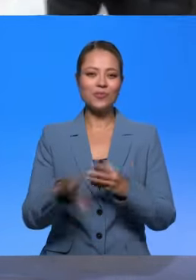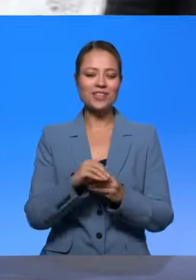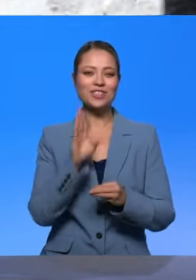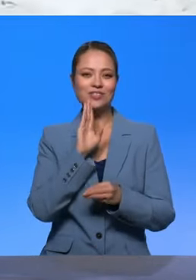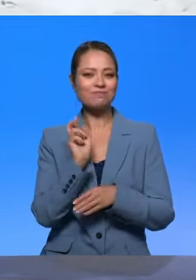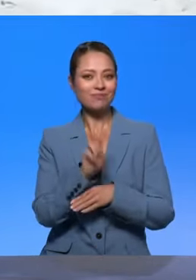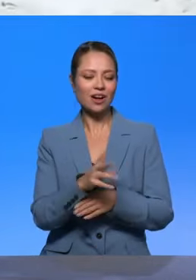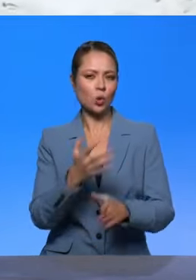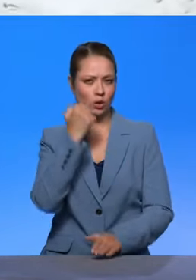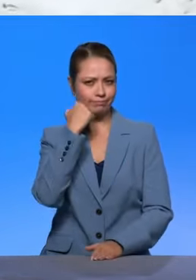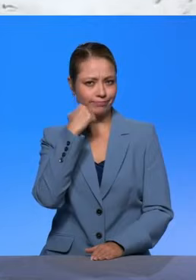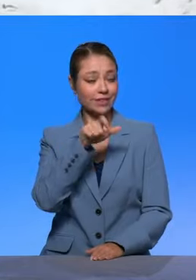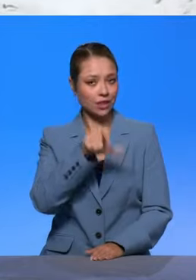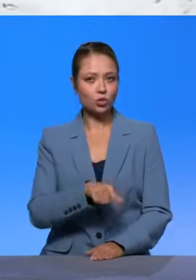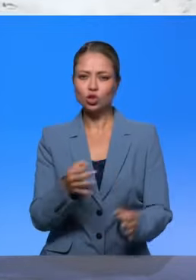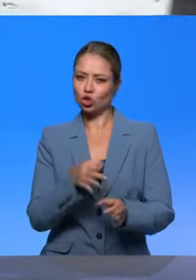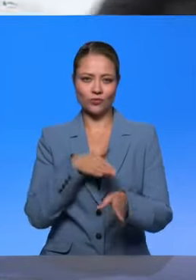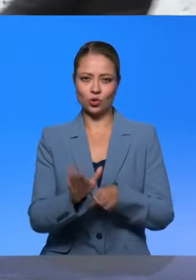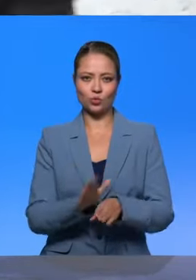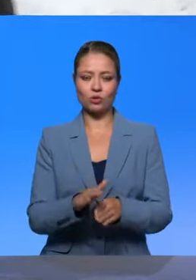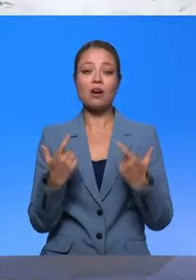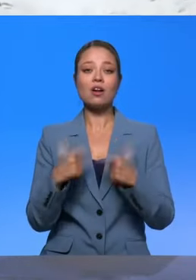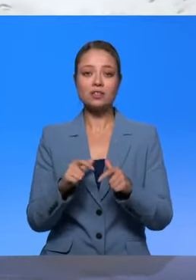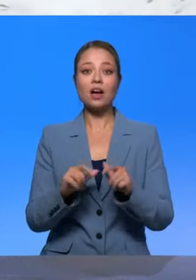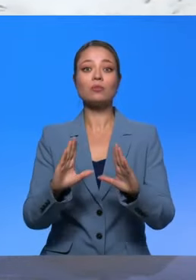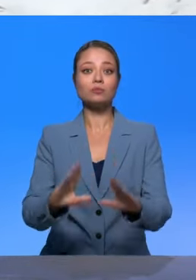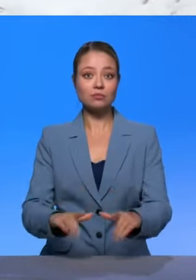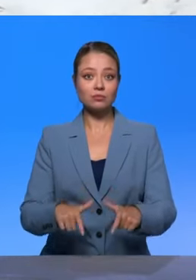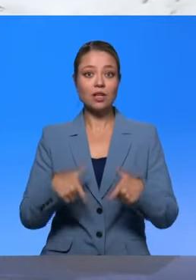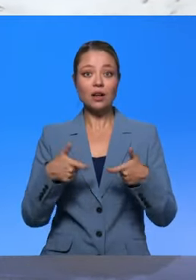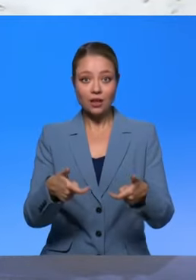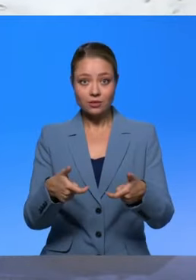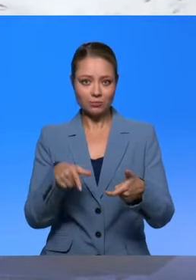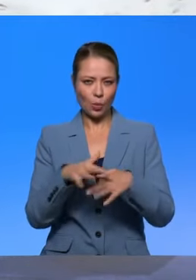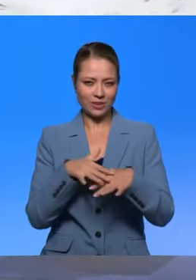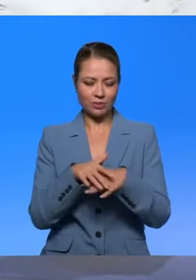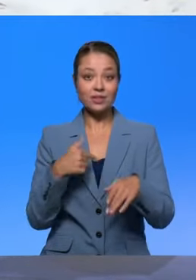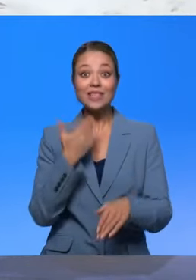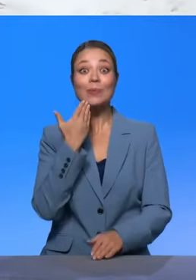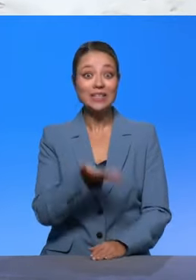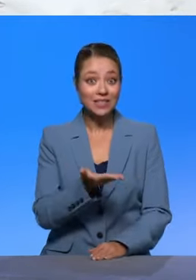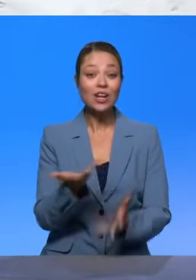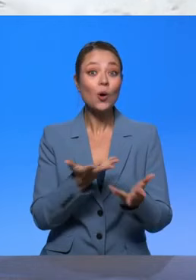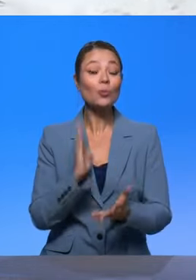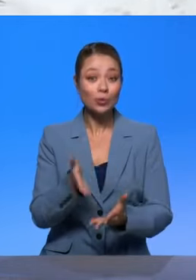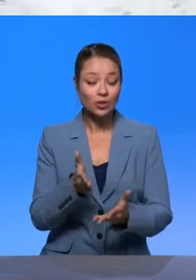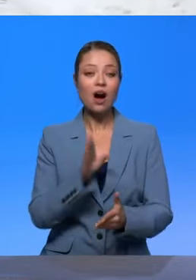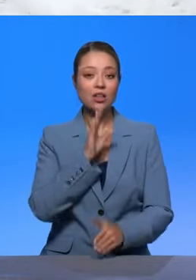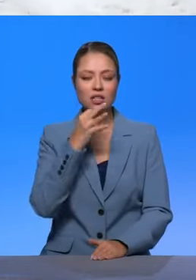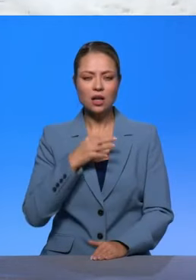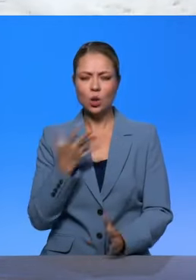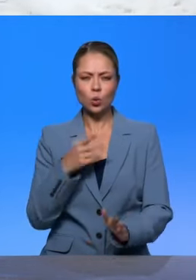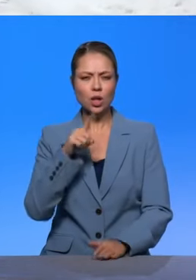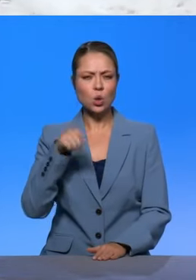старушки ходили. Ничего не сбылось. На экзамен, какой билет мне попадется по математике, я у нее спросила. Она мне сказала какой-то